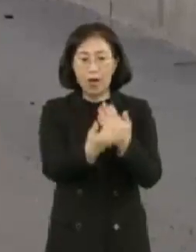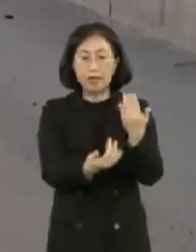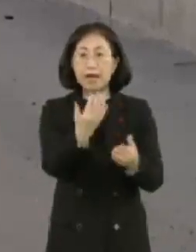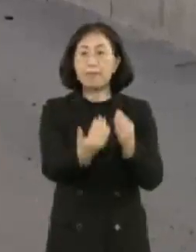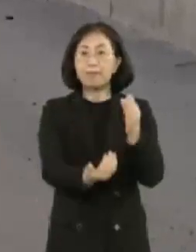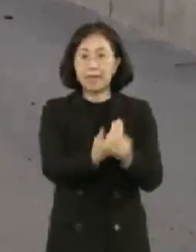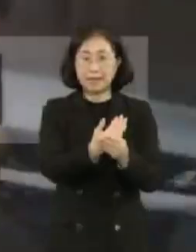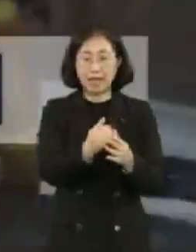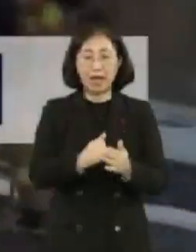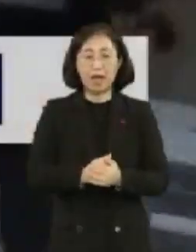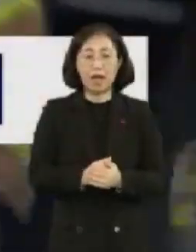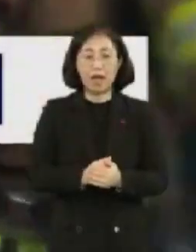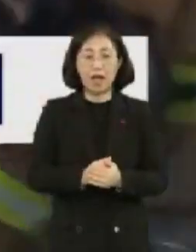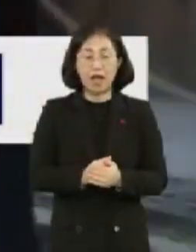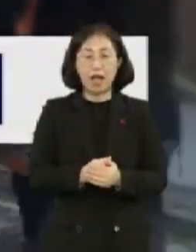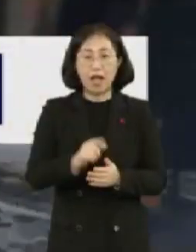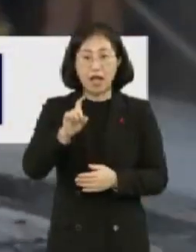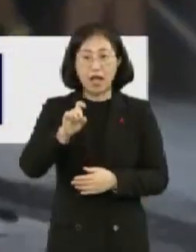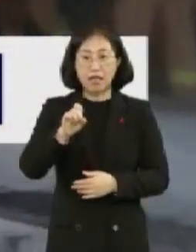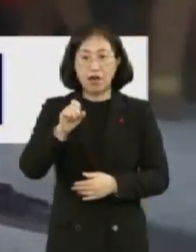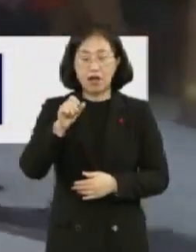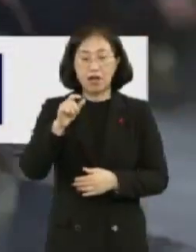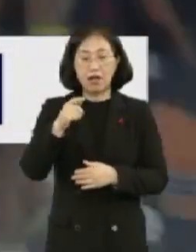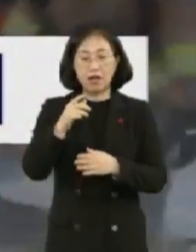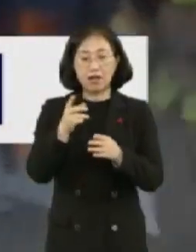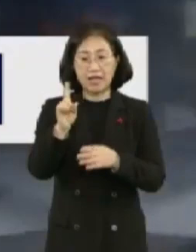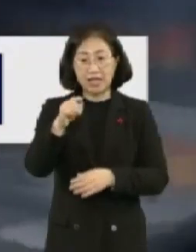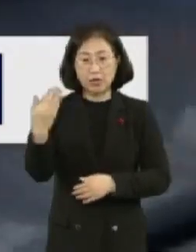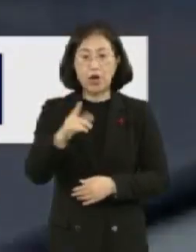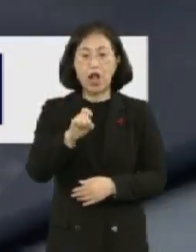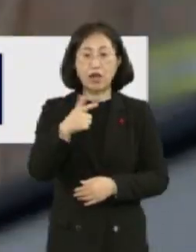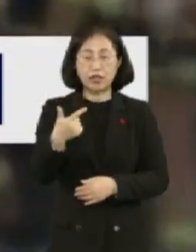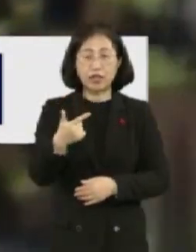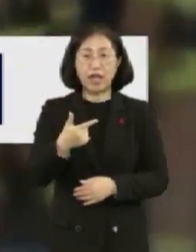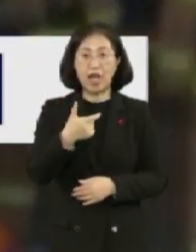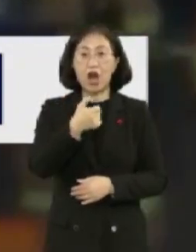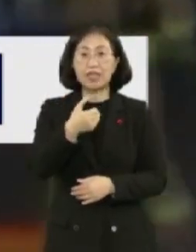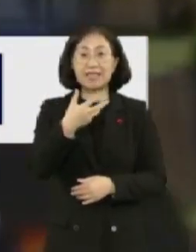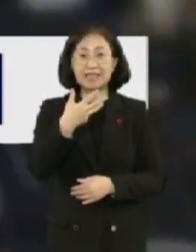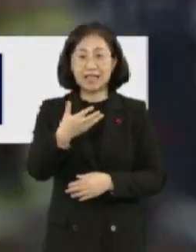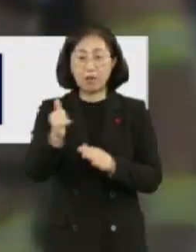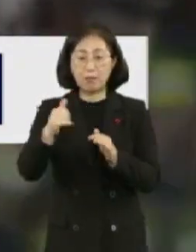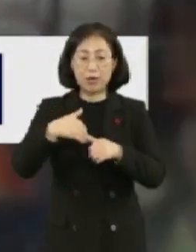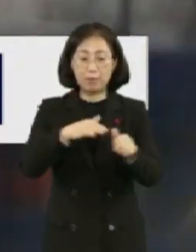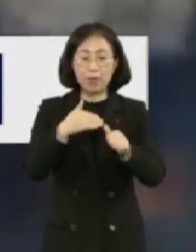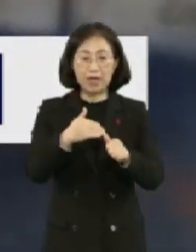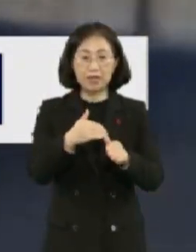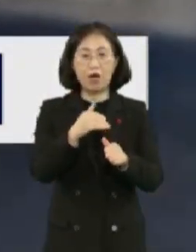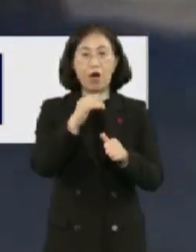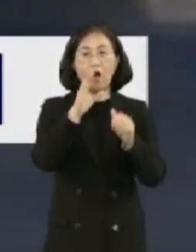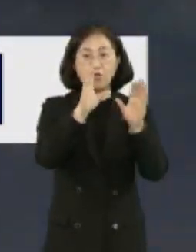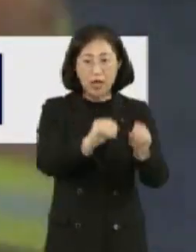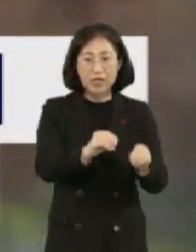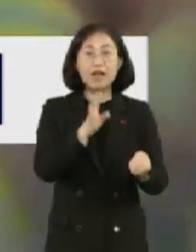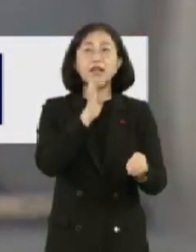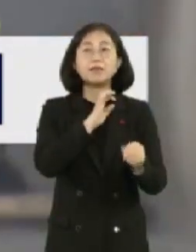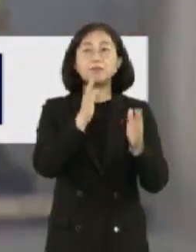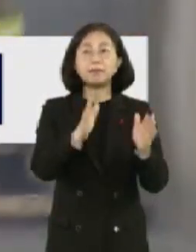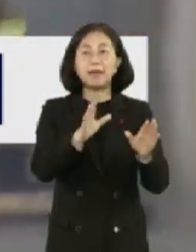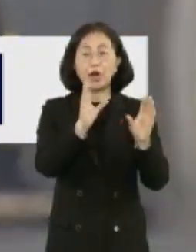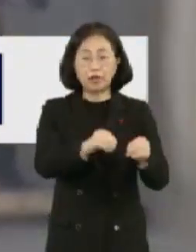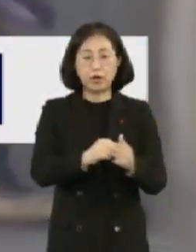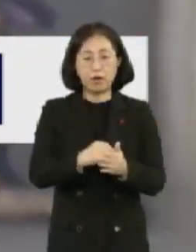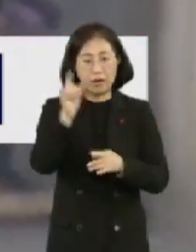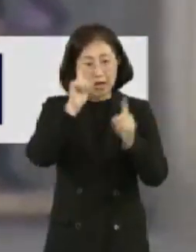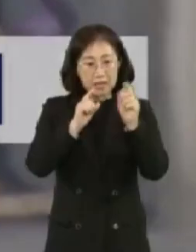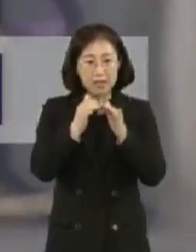발생했습니다. 불은 소방차량 16대와 인력 85명이 투입돼 40분 만에 꺼졌습니다. 다행히 다친 사람은